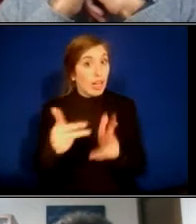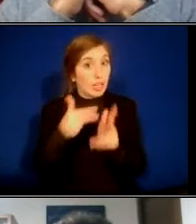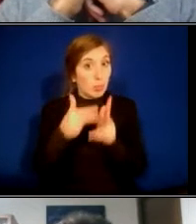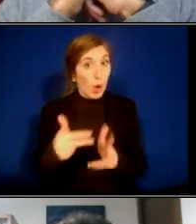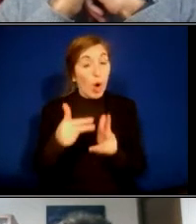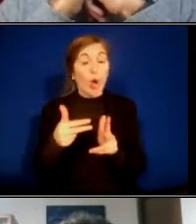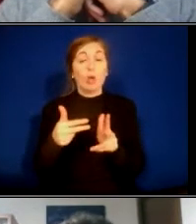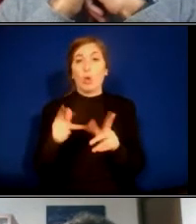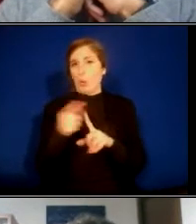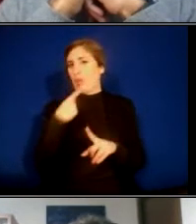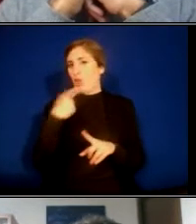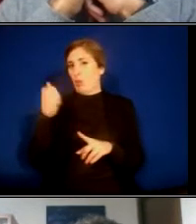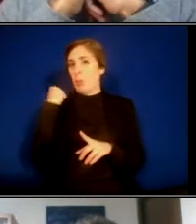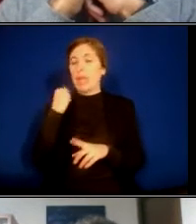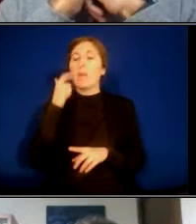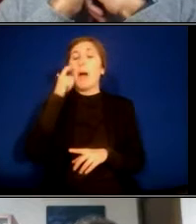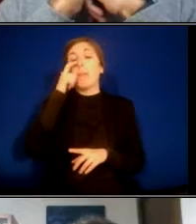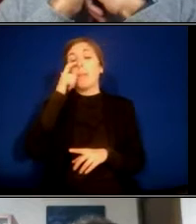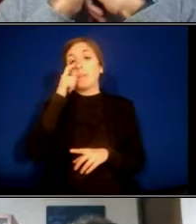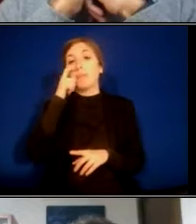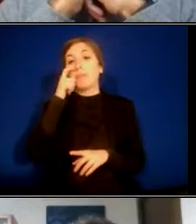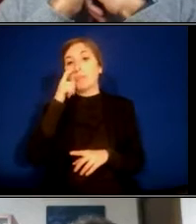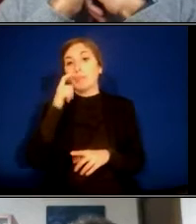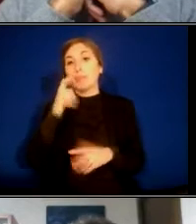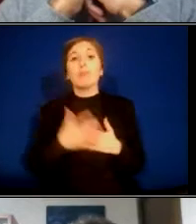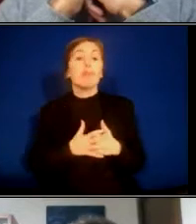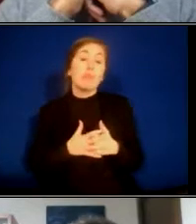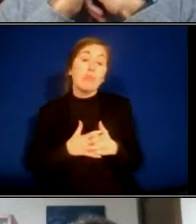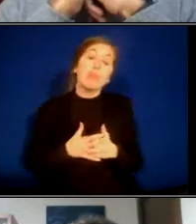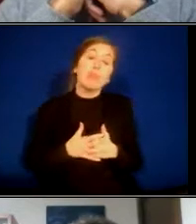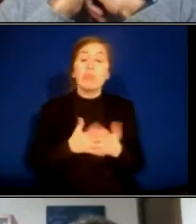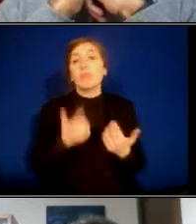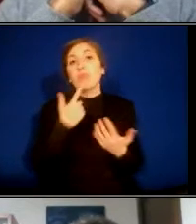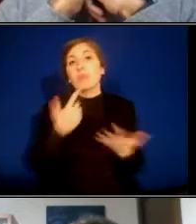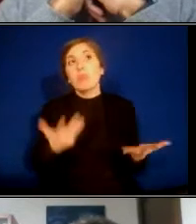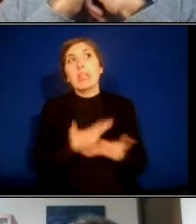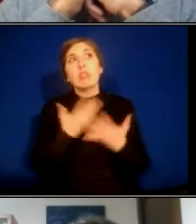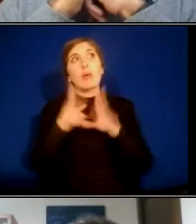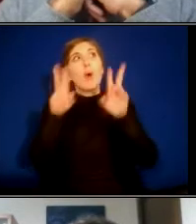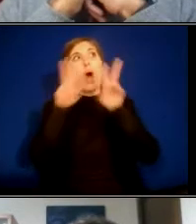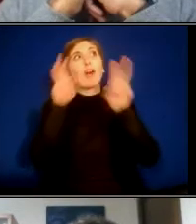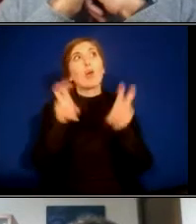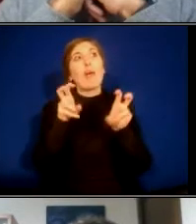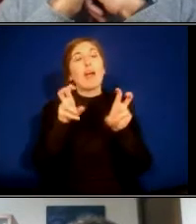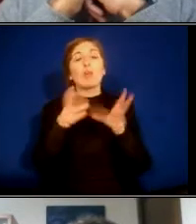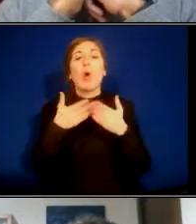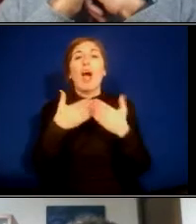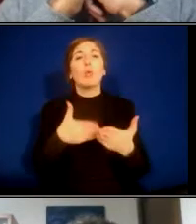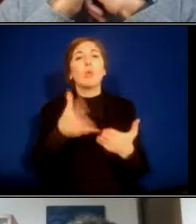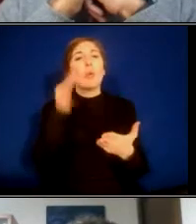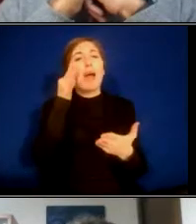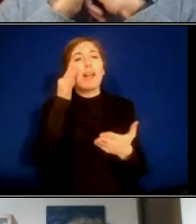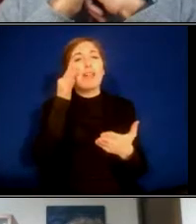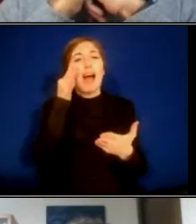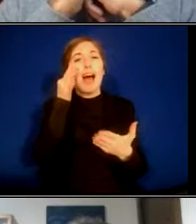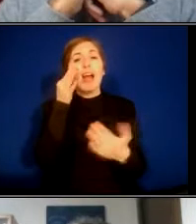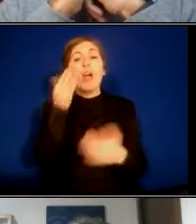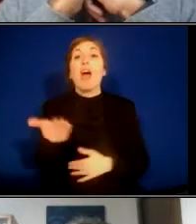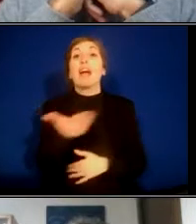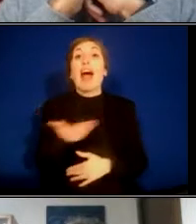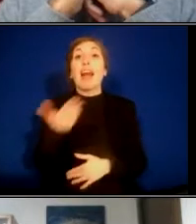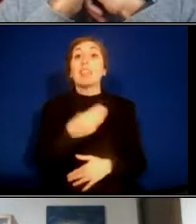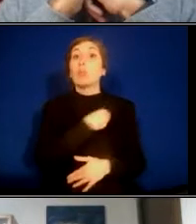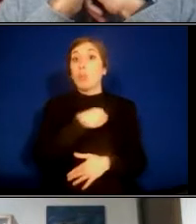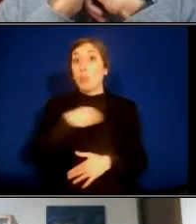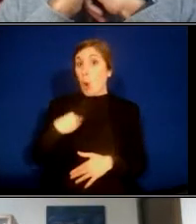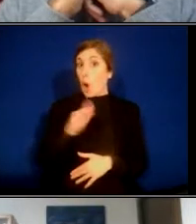come raccontavo prima. In alcuni, diciamo che per quanto riguarda il tema degli aiuti umanitari, Caritas Polonia accoglie